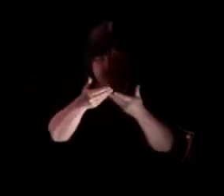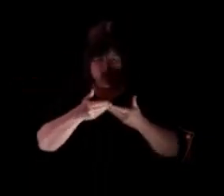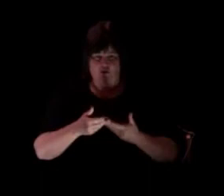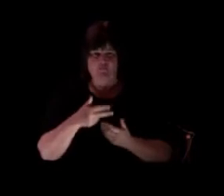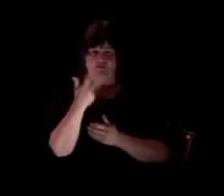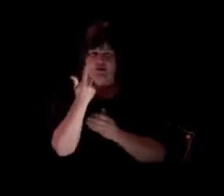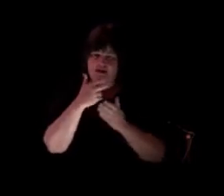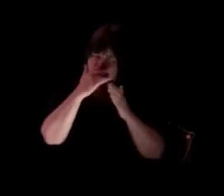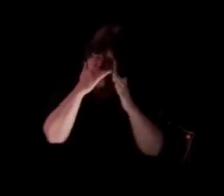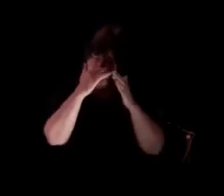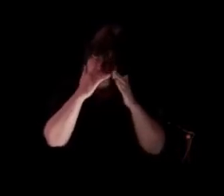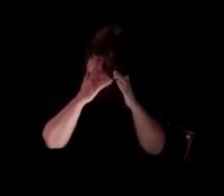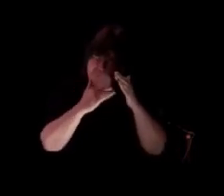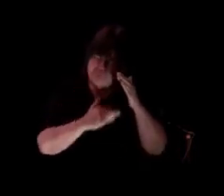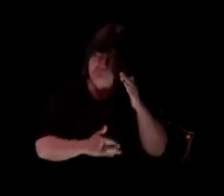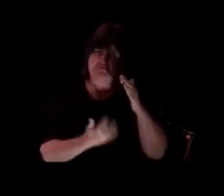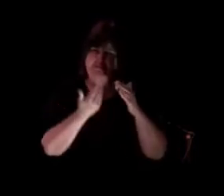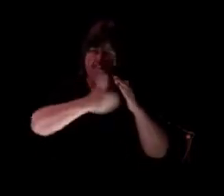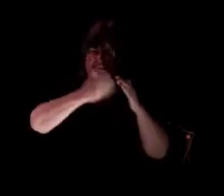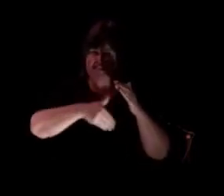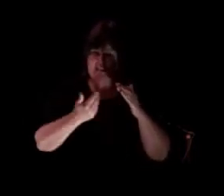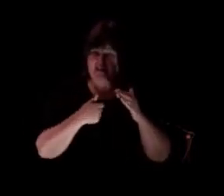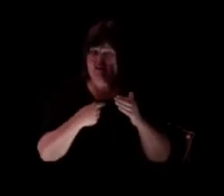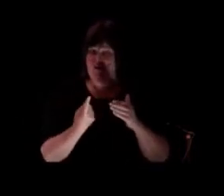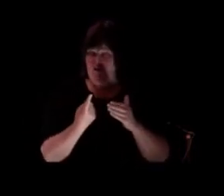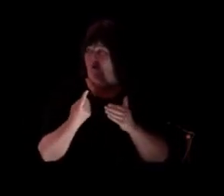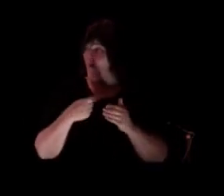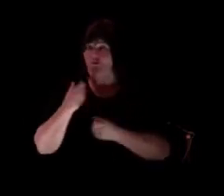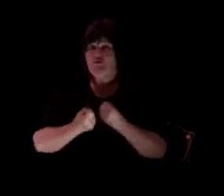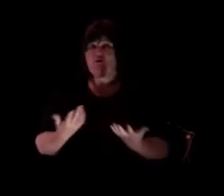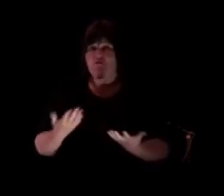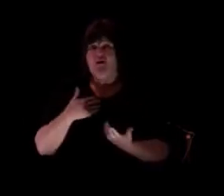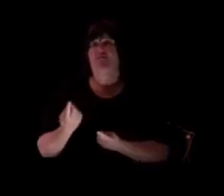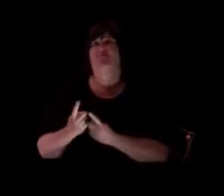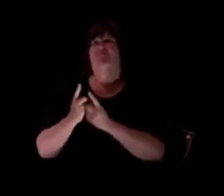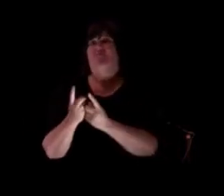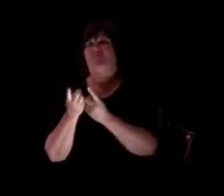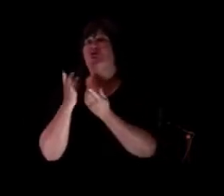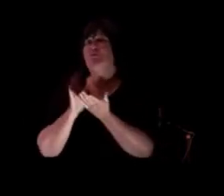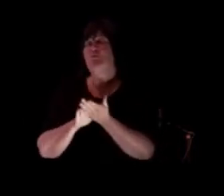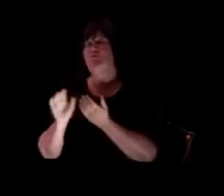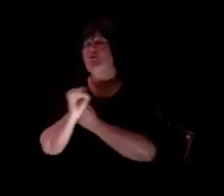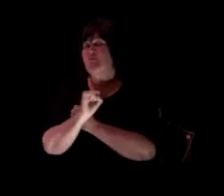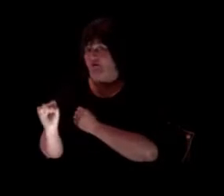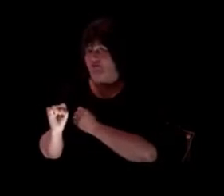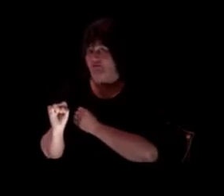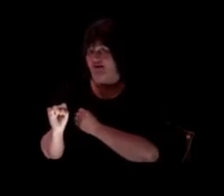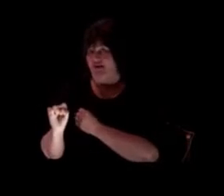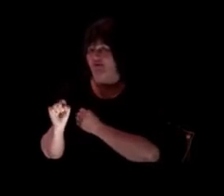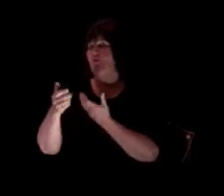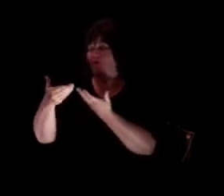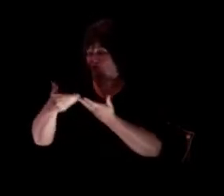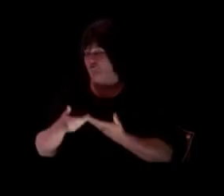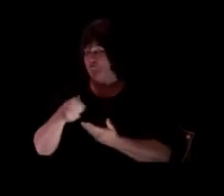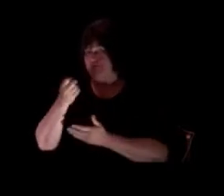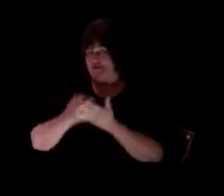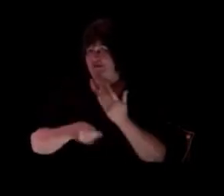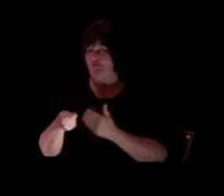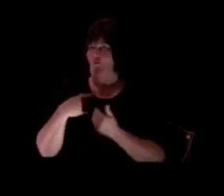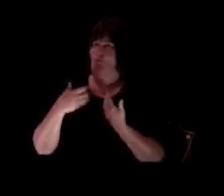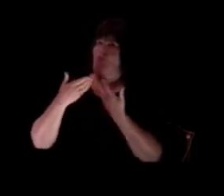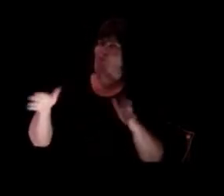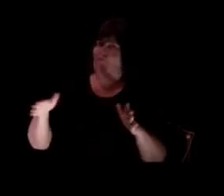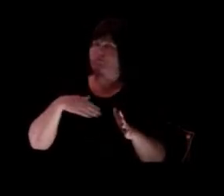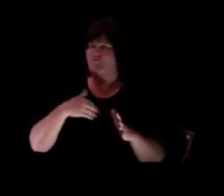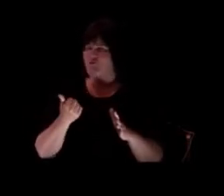og det vi gjorde da var å ta dem med til barnevernet ditt, som har fått de beskrivelsene nå, og ganske åpent fått rå